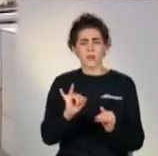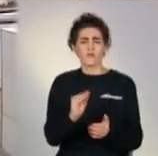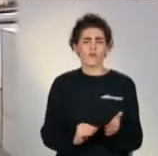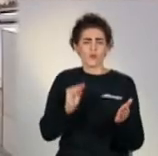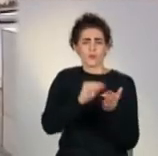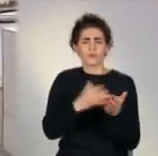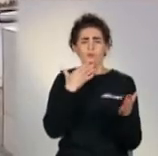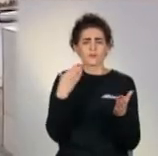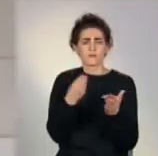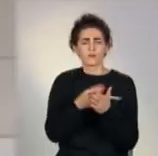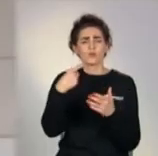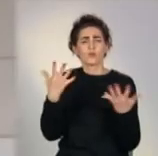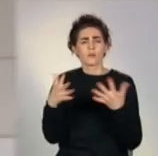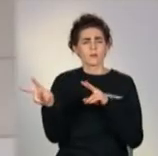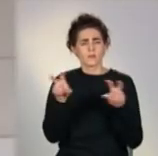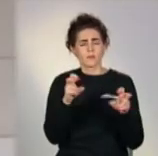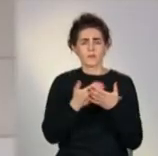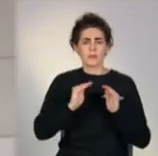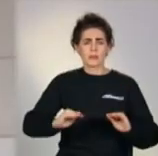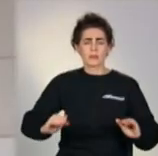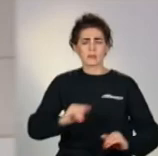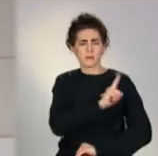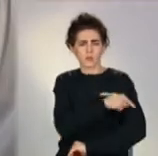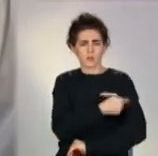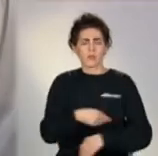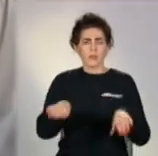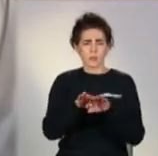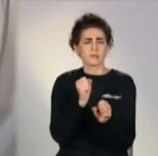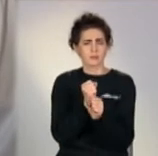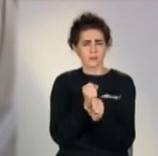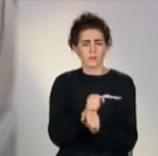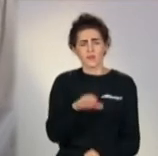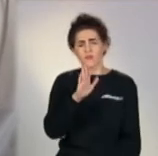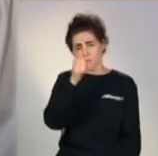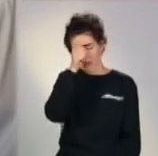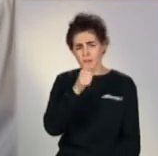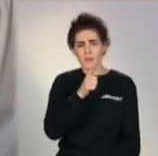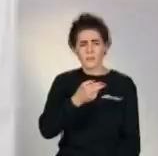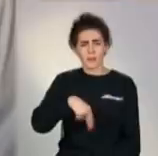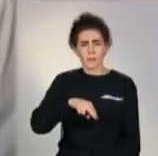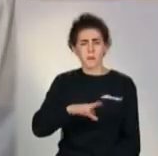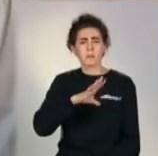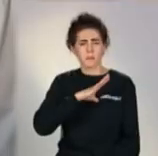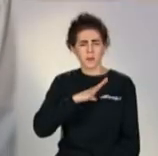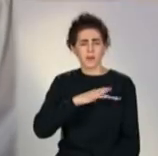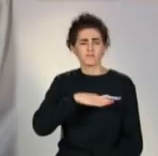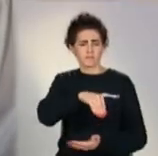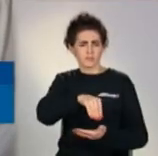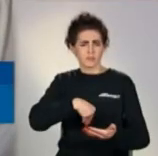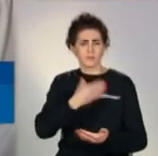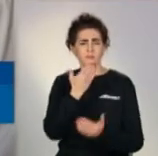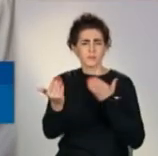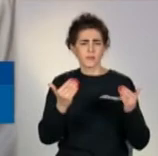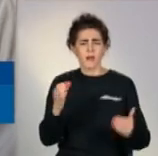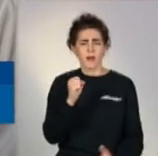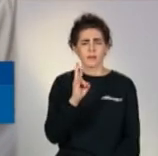необхідні потреби закладу. У дитячій лікарні так і зробили. В декабрі було внеочередне анкетування, в ході якого